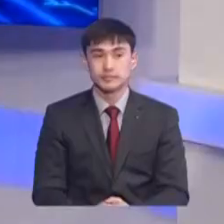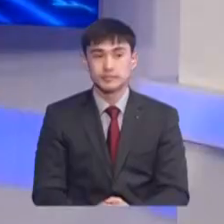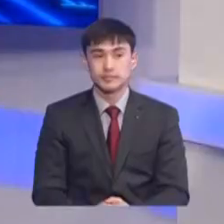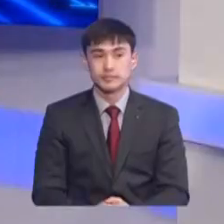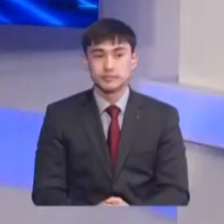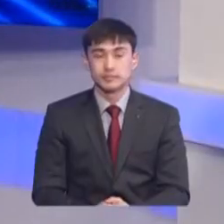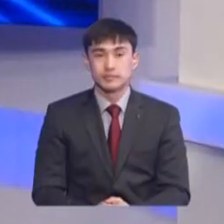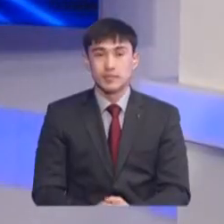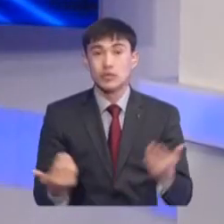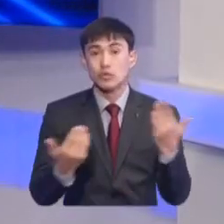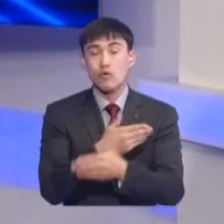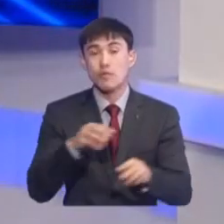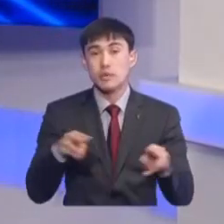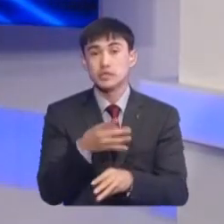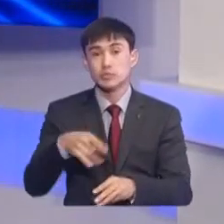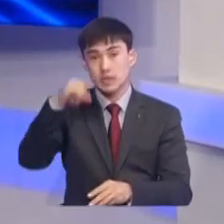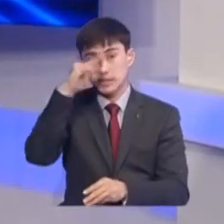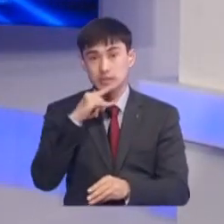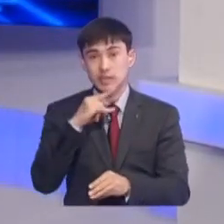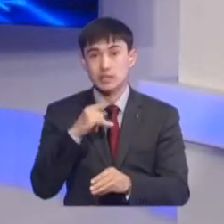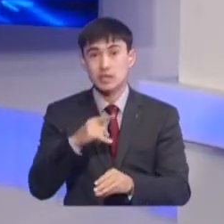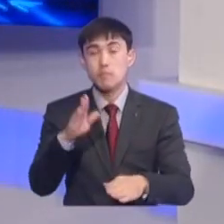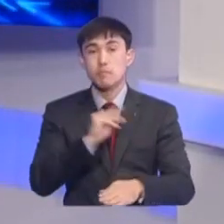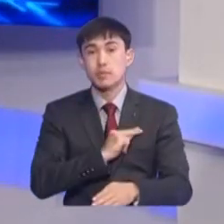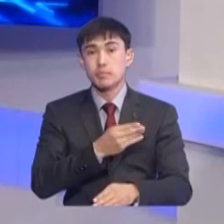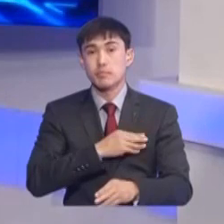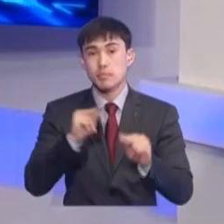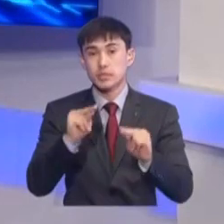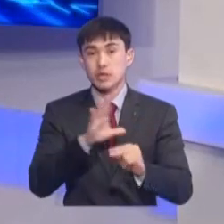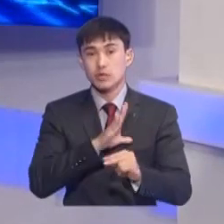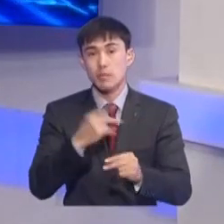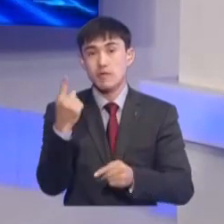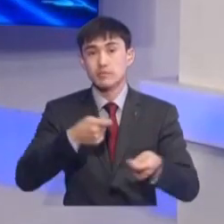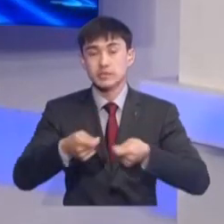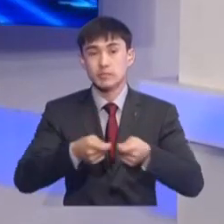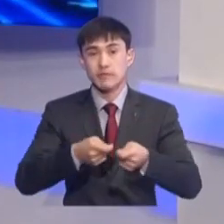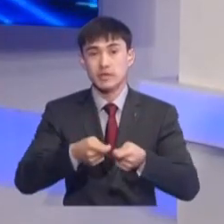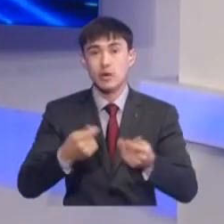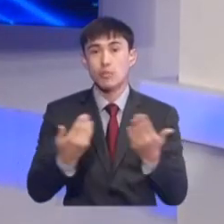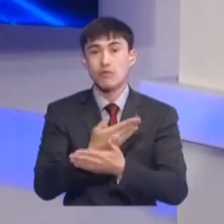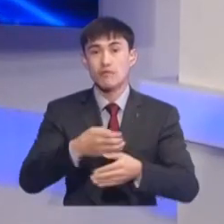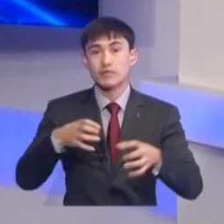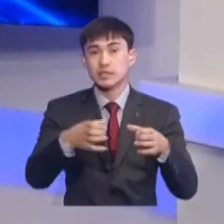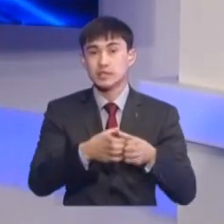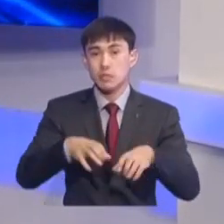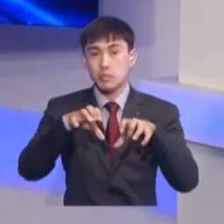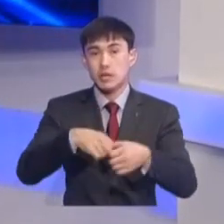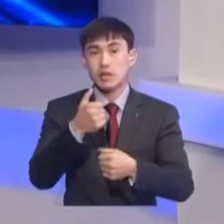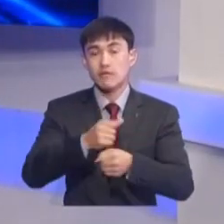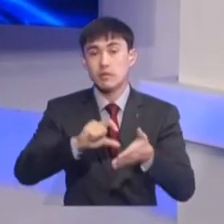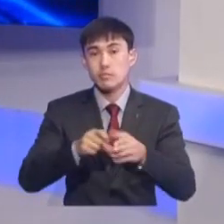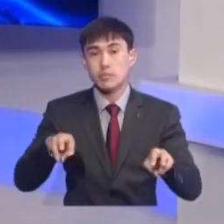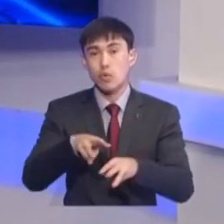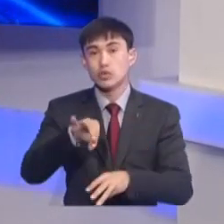целей новы министры Республики Казахстан принесли присягу на Первом заседании правительства в обновлённом составе под председательством главы кабмина